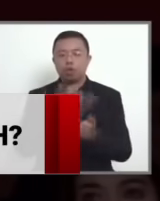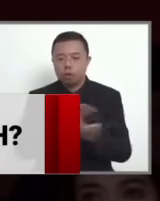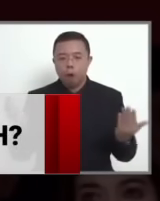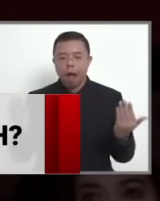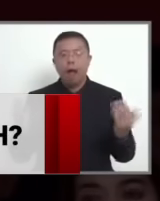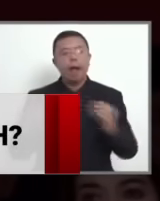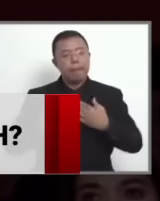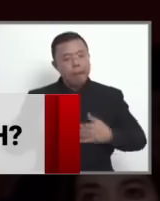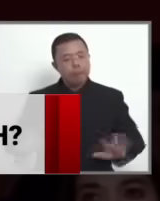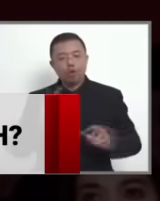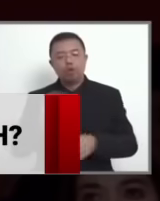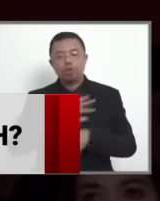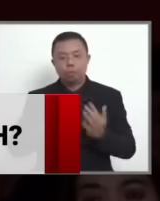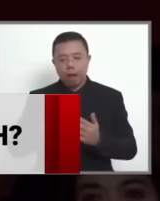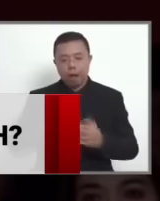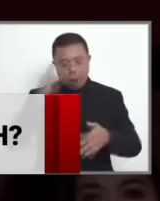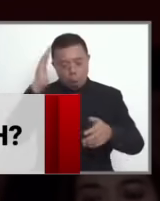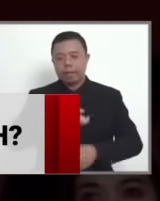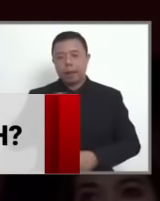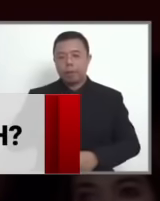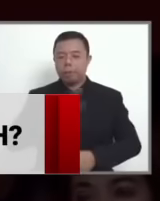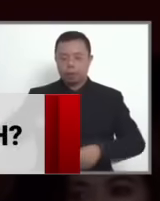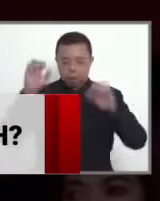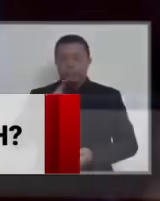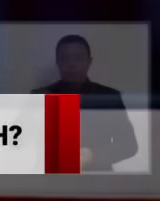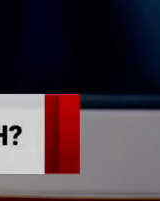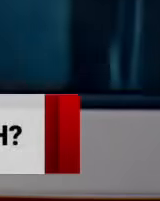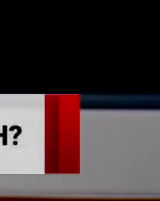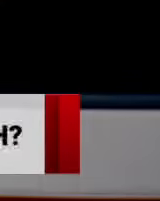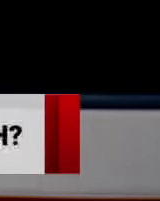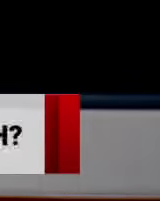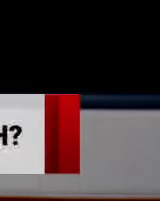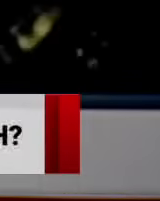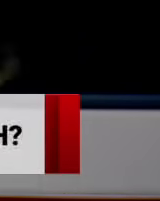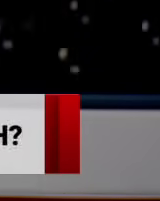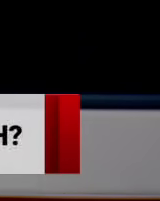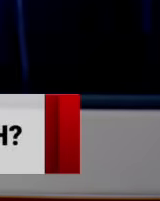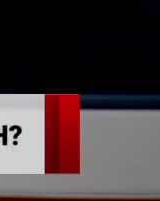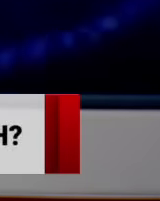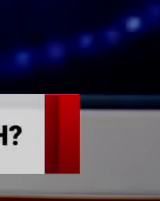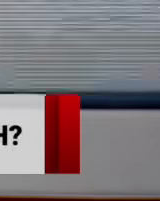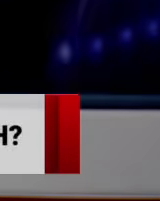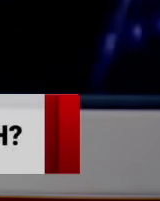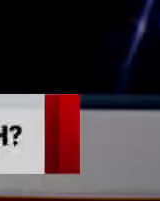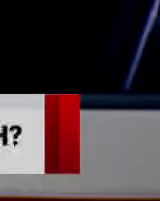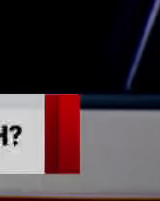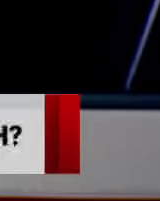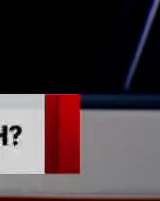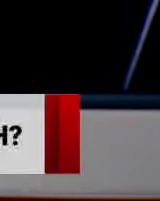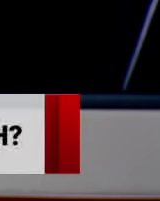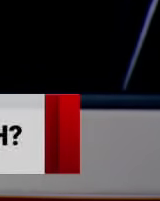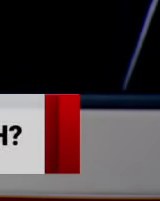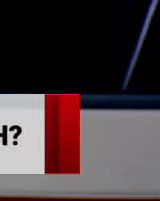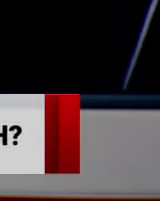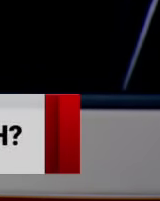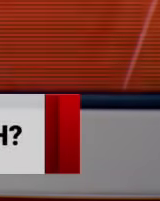makmur untuk semua. Wassalamualaikum warahmatullahi wabarakatuh. Kerukunan antar pemimpin ditekankan oleh Prabowo Subianto. Anda